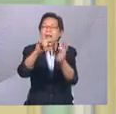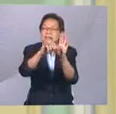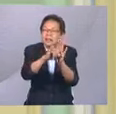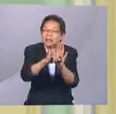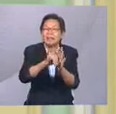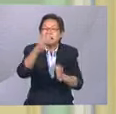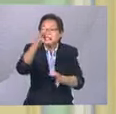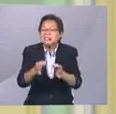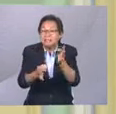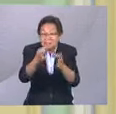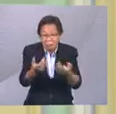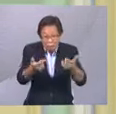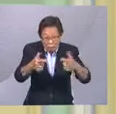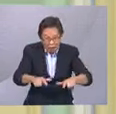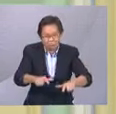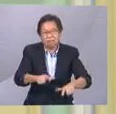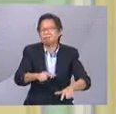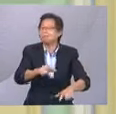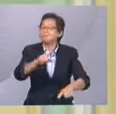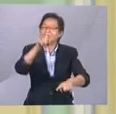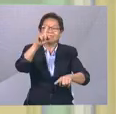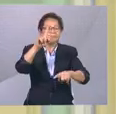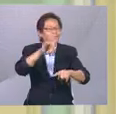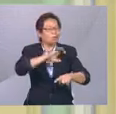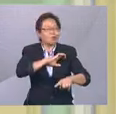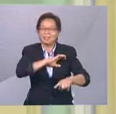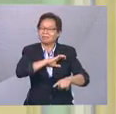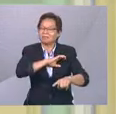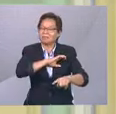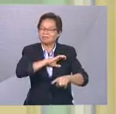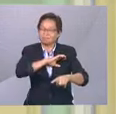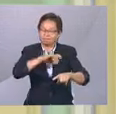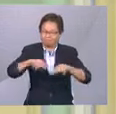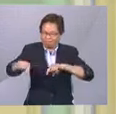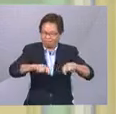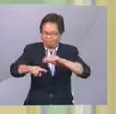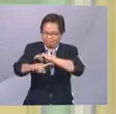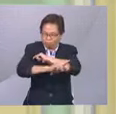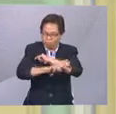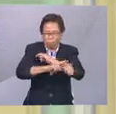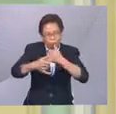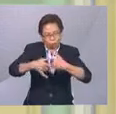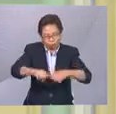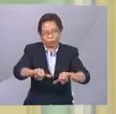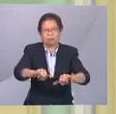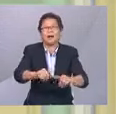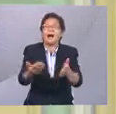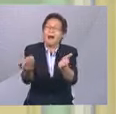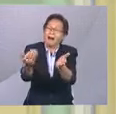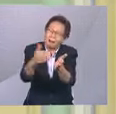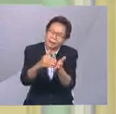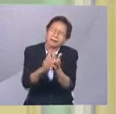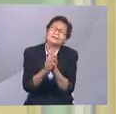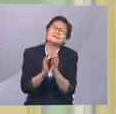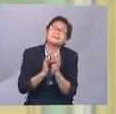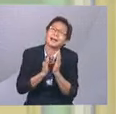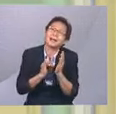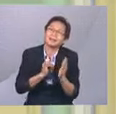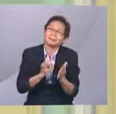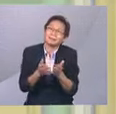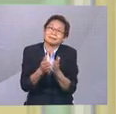polisi tidak akan berkompromi jadi sekali lagi lah saya memohon Tolong jangan